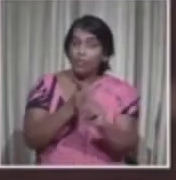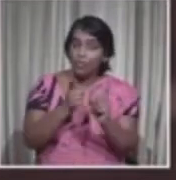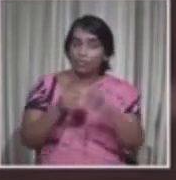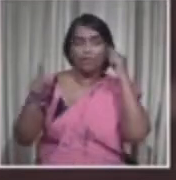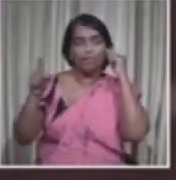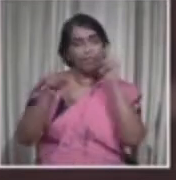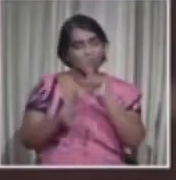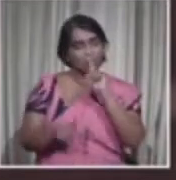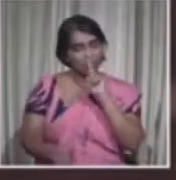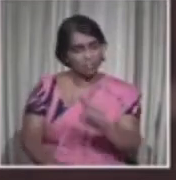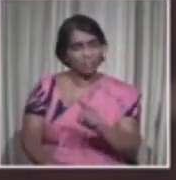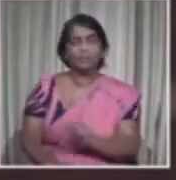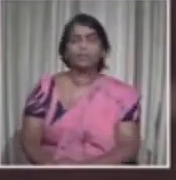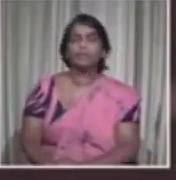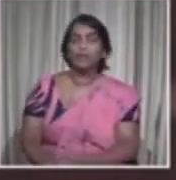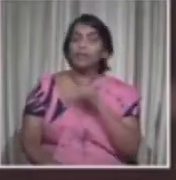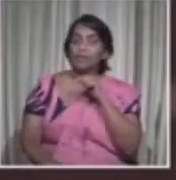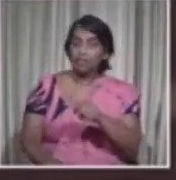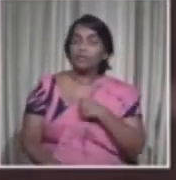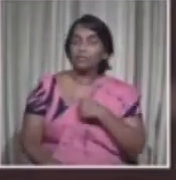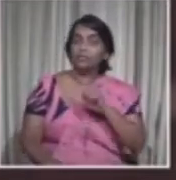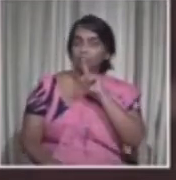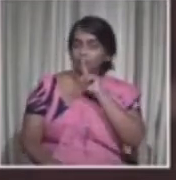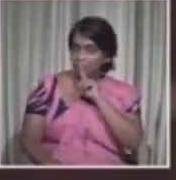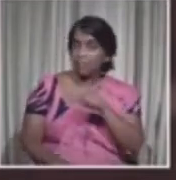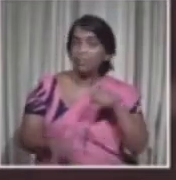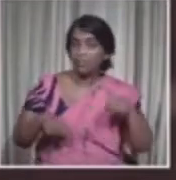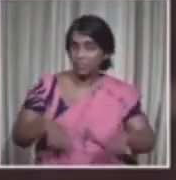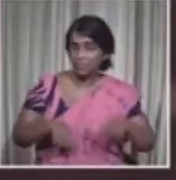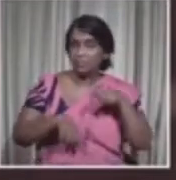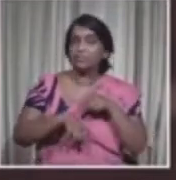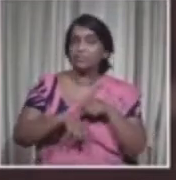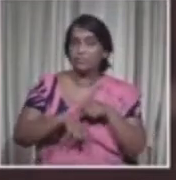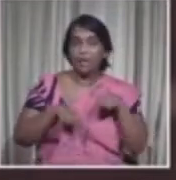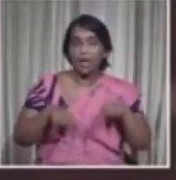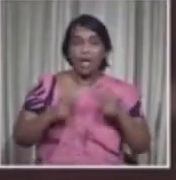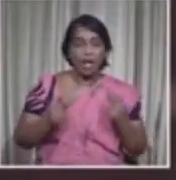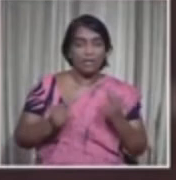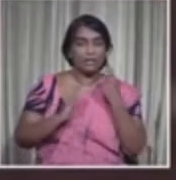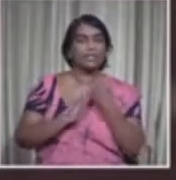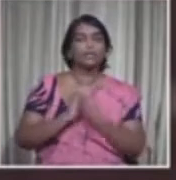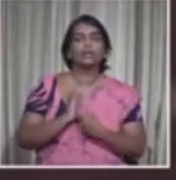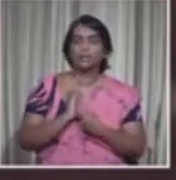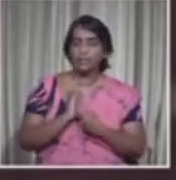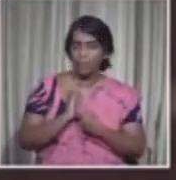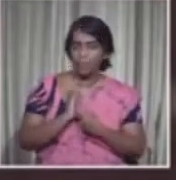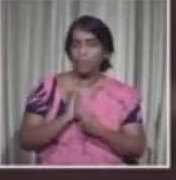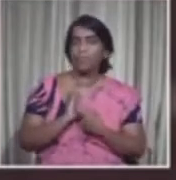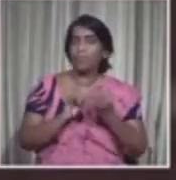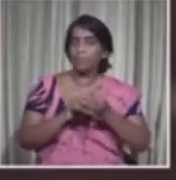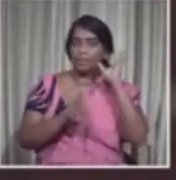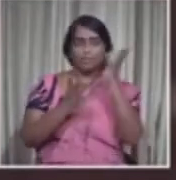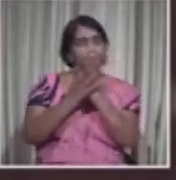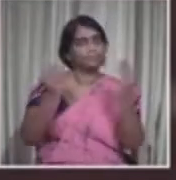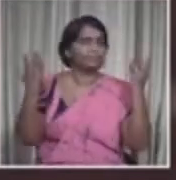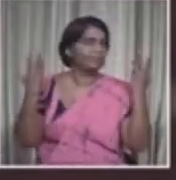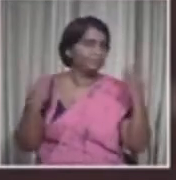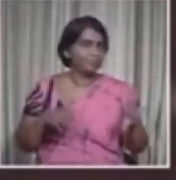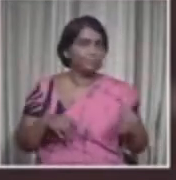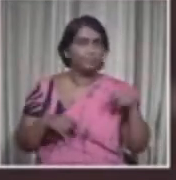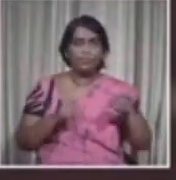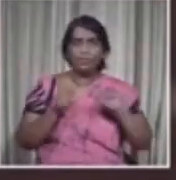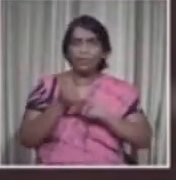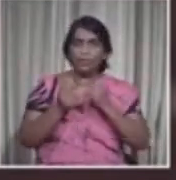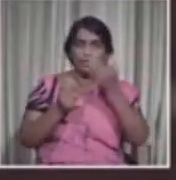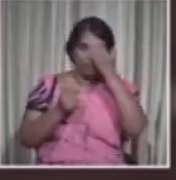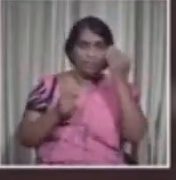එතුමා ඒ නිසා අපි මතක් කරනවා මේ වෙලාවේදී දැන් හදිසි නීතිය ජනාධිපතිතුමා ඉවත් කරන්න තියෙනවා දැන් සුවන්දර